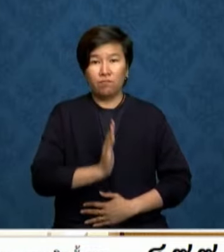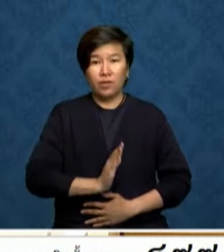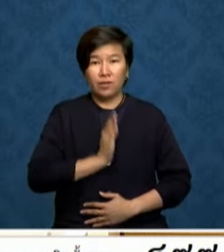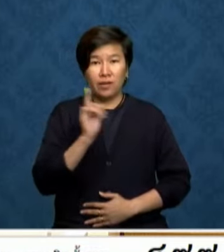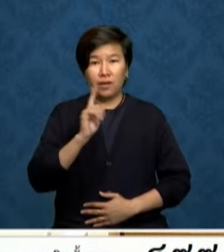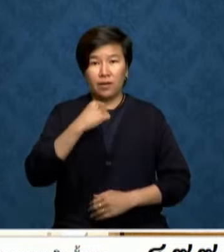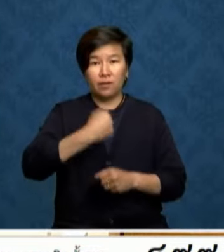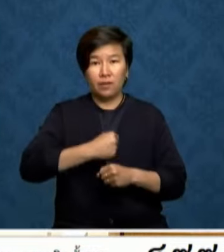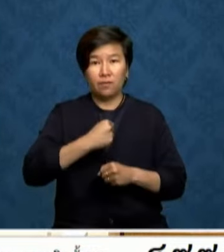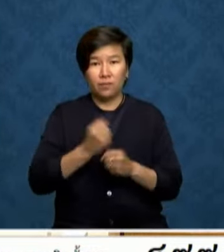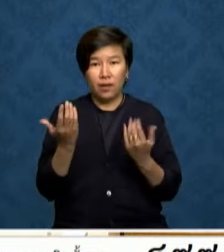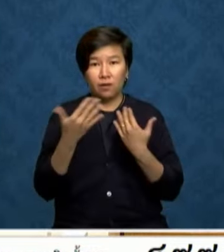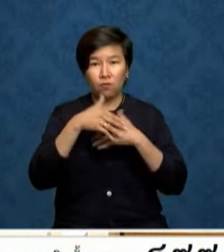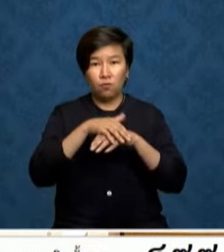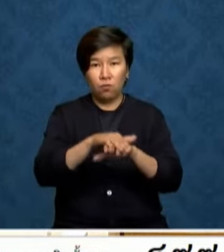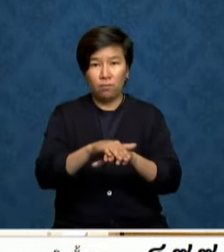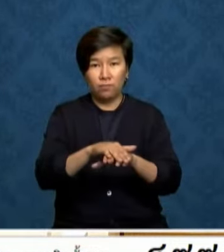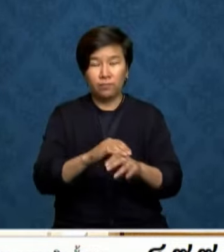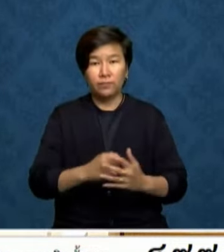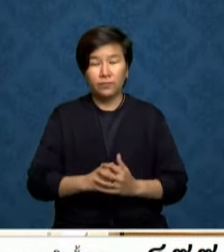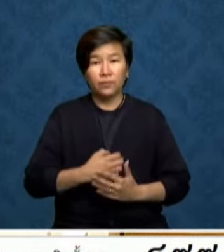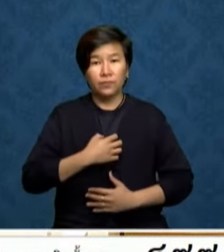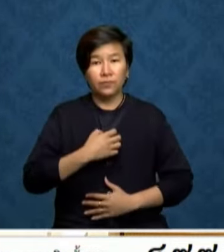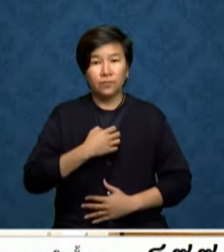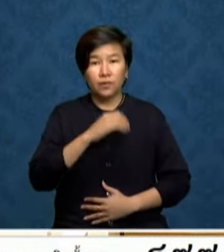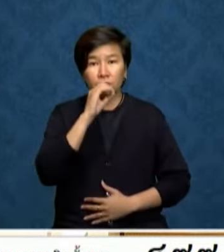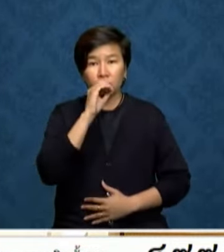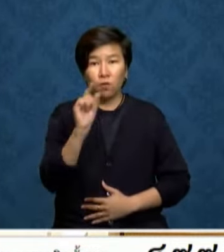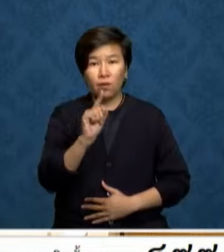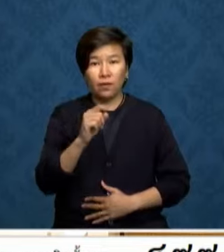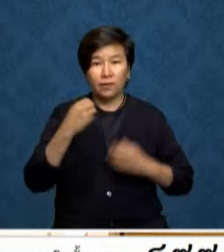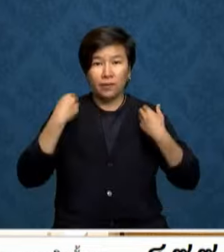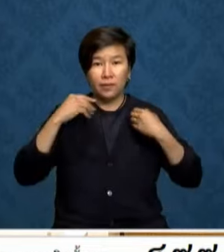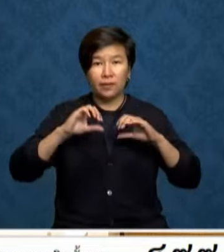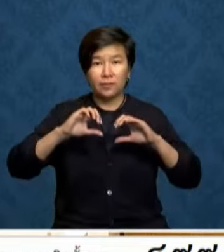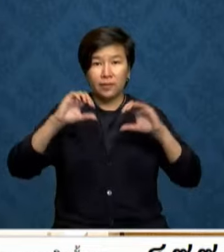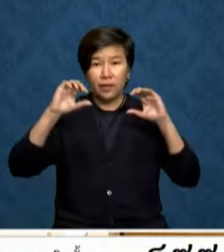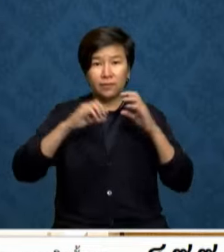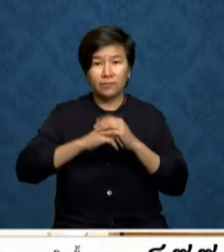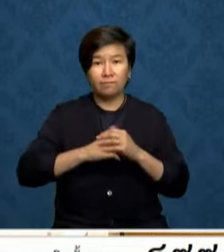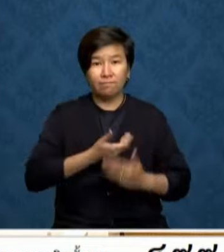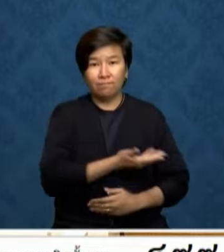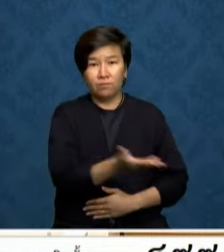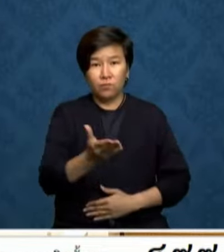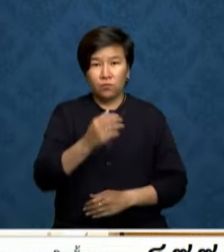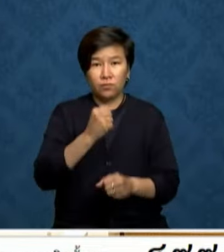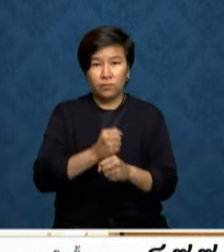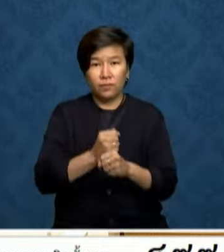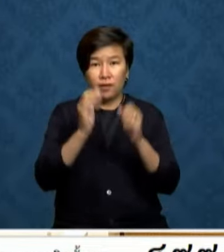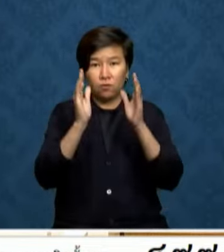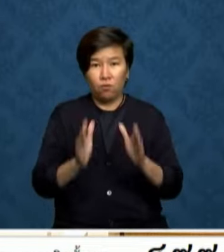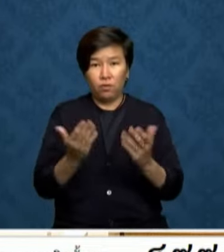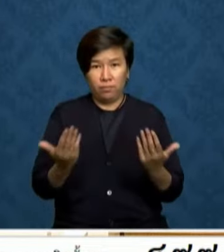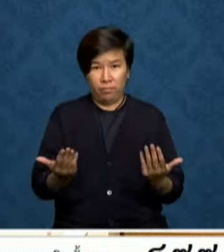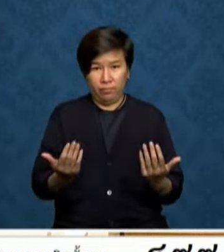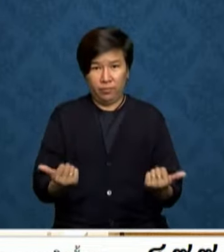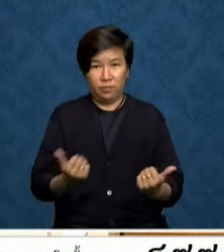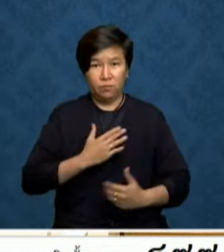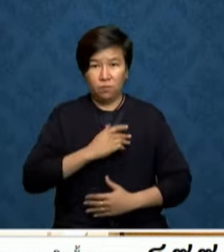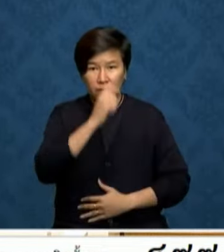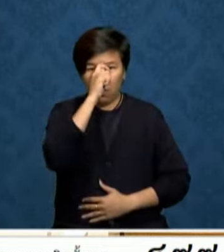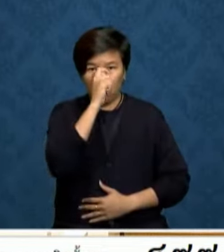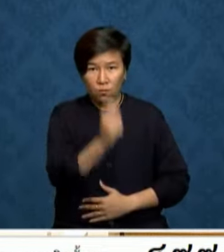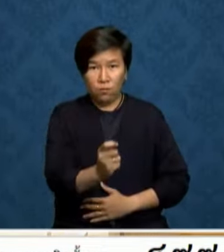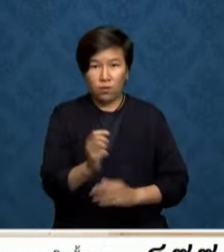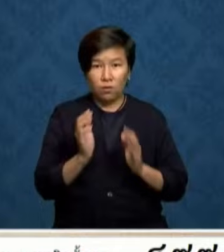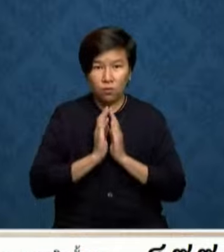ทำการร่วมกับทุกท่านนะครับและอยากจะบอกข้าราชการที่สภาแห่งนี้ทุกคนนะครับว่าผมเคารพแล้วก็ขอบคุณท่านจริงๆนะ